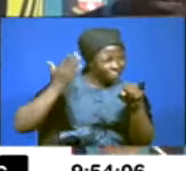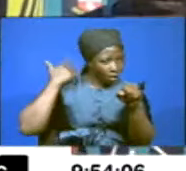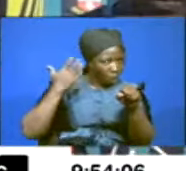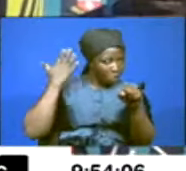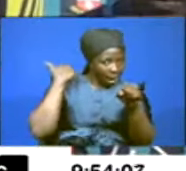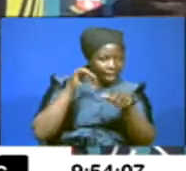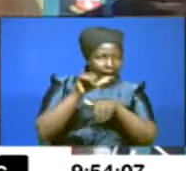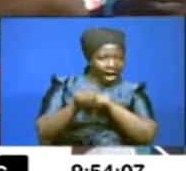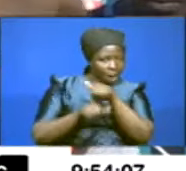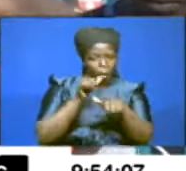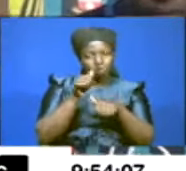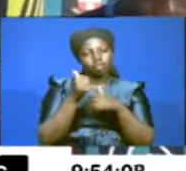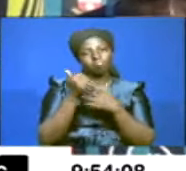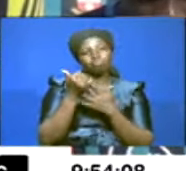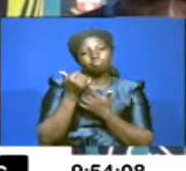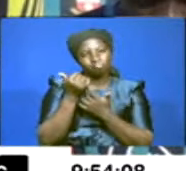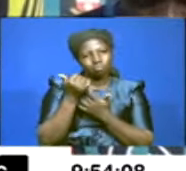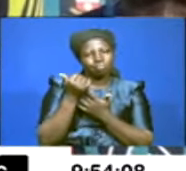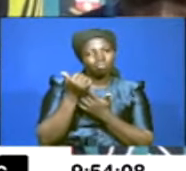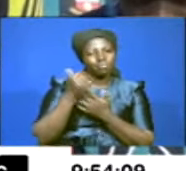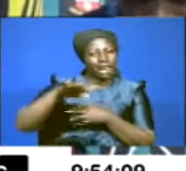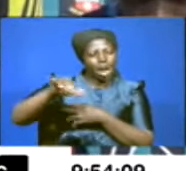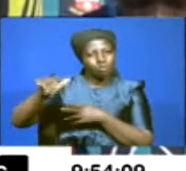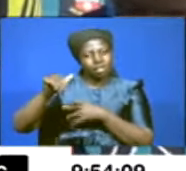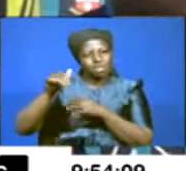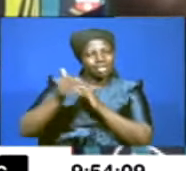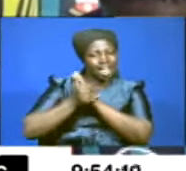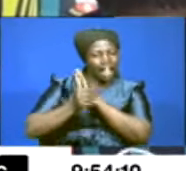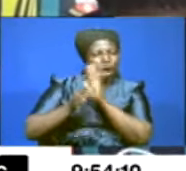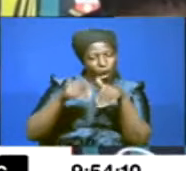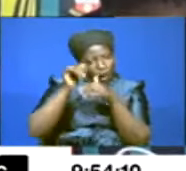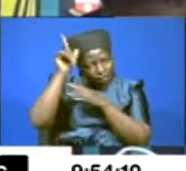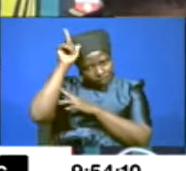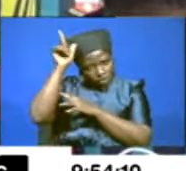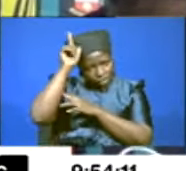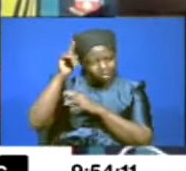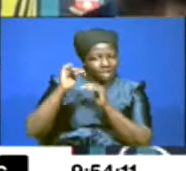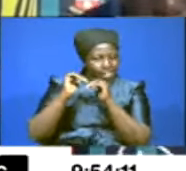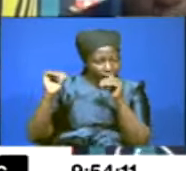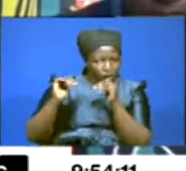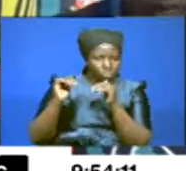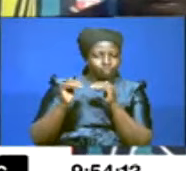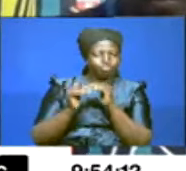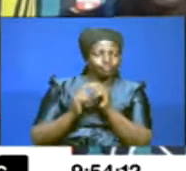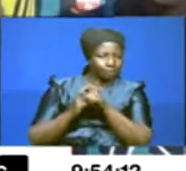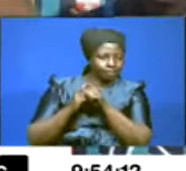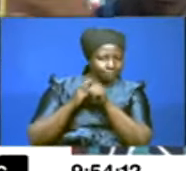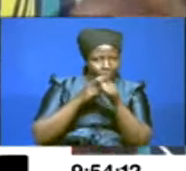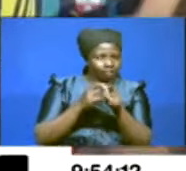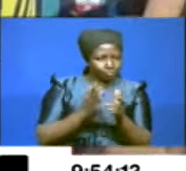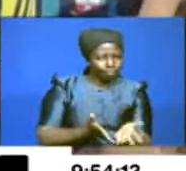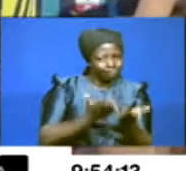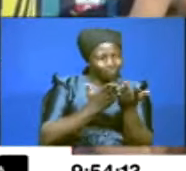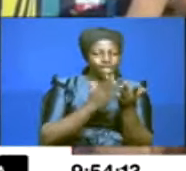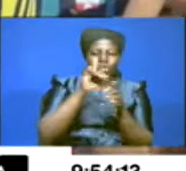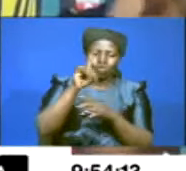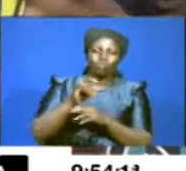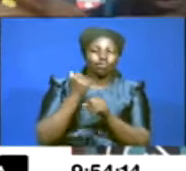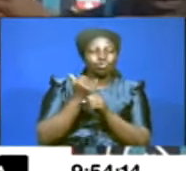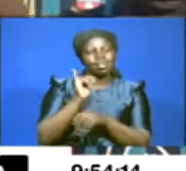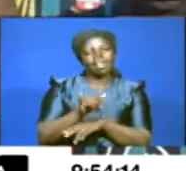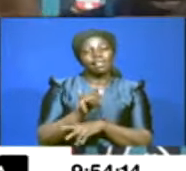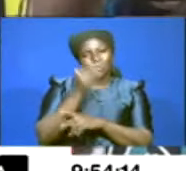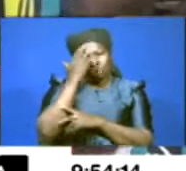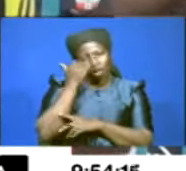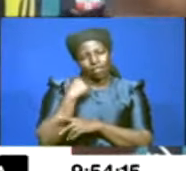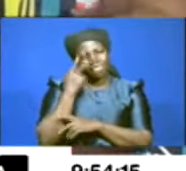talanta mashinani arudi kwa hiyo aweze kusaidia zile talanta ziko hapa sababu tunaona so many academies are coming up